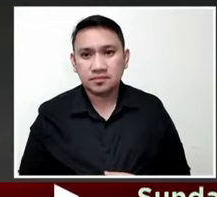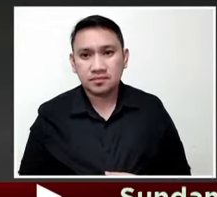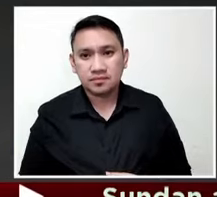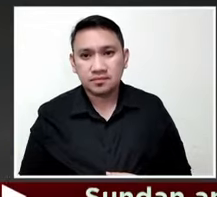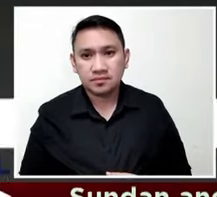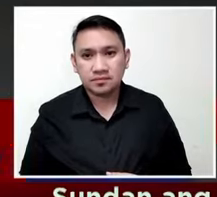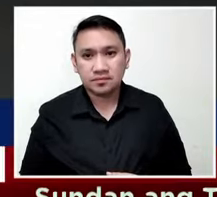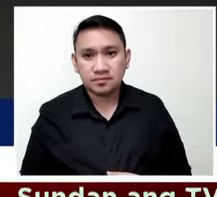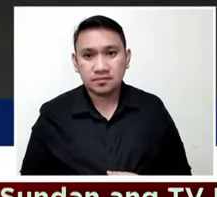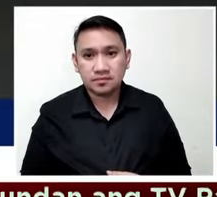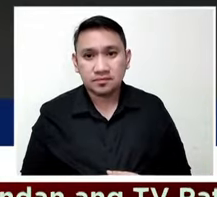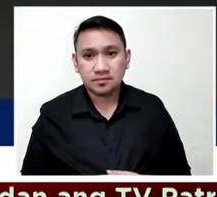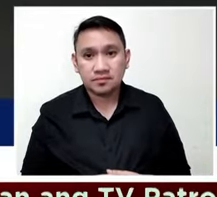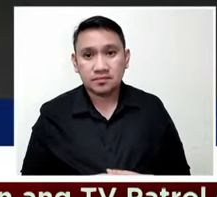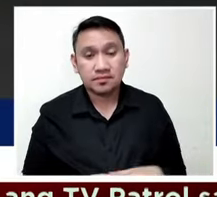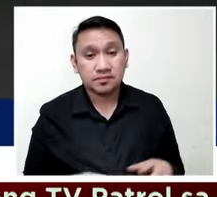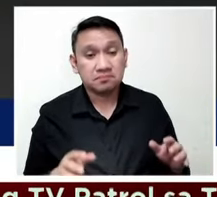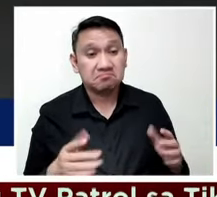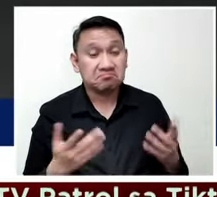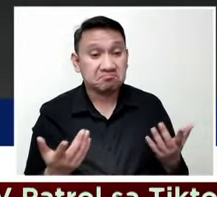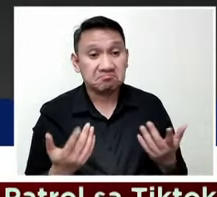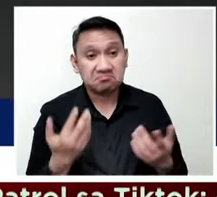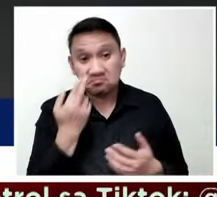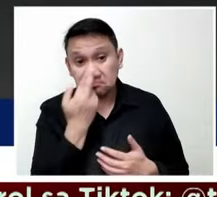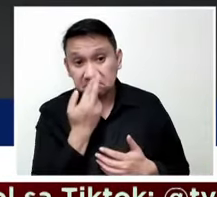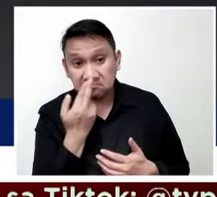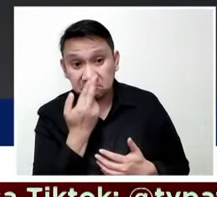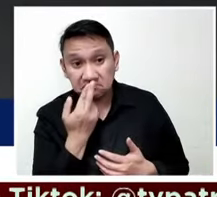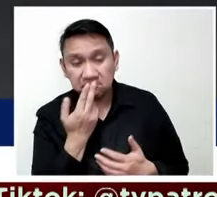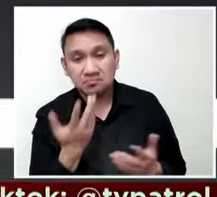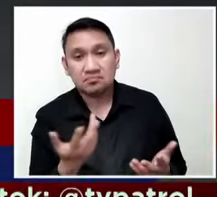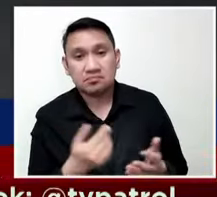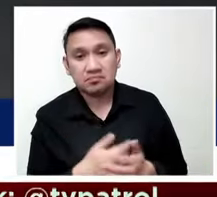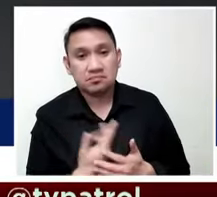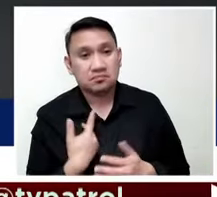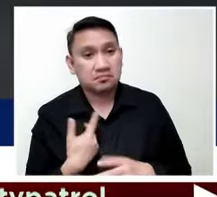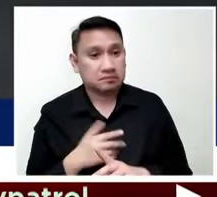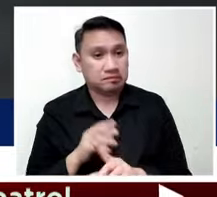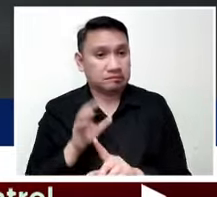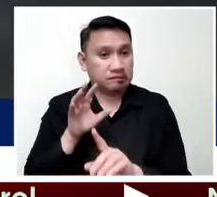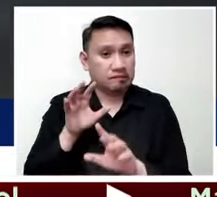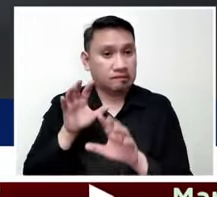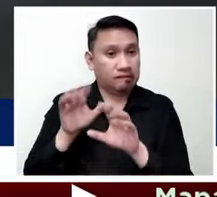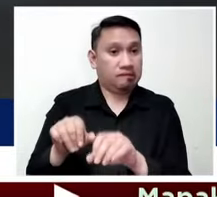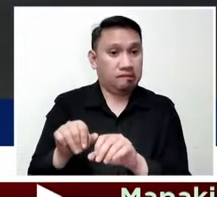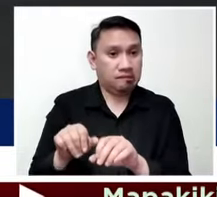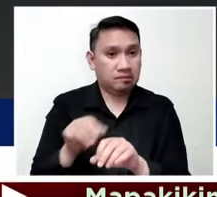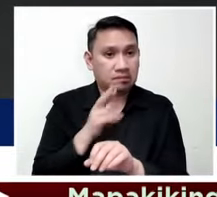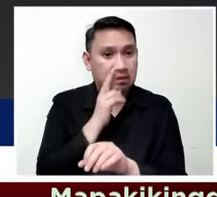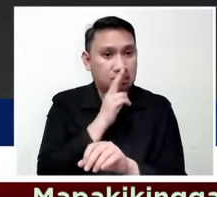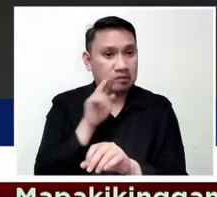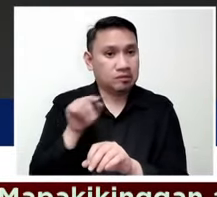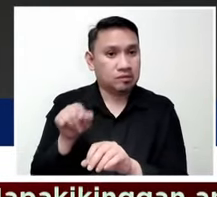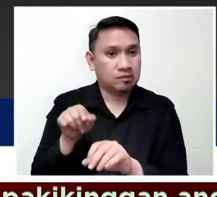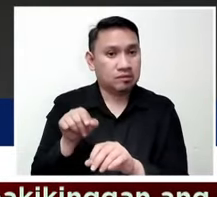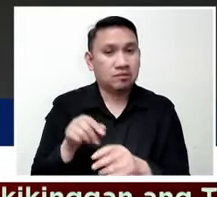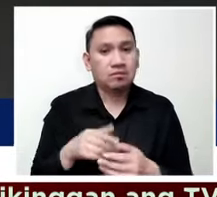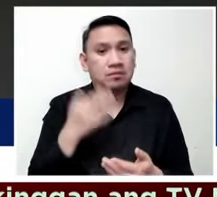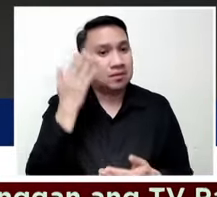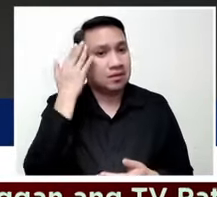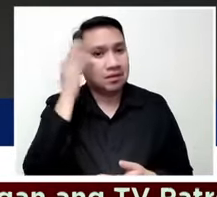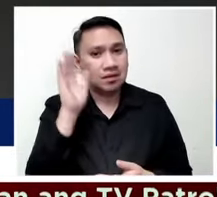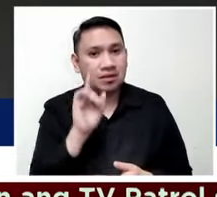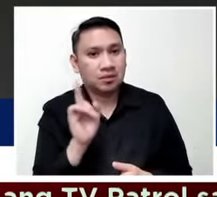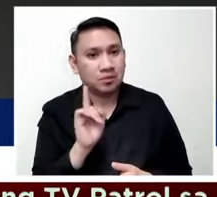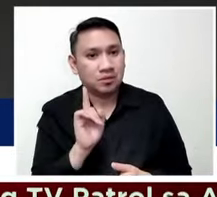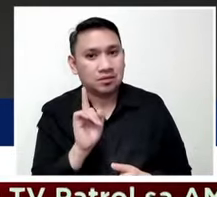Kabayan, gaya ng gasgas ng alibay ng maraming mga motorista na nahuhuli ng mga traffic enforcers ng MMDA, hindi po namin alam eh. Pero